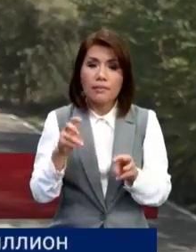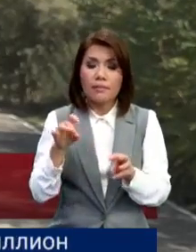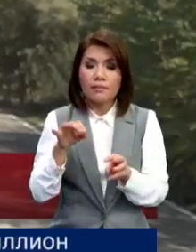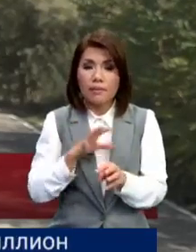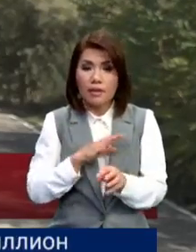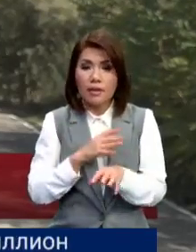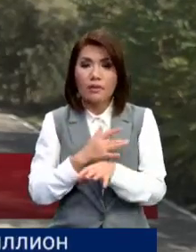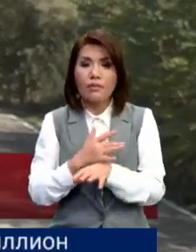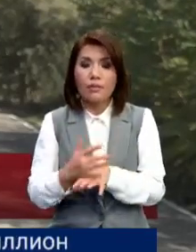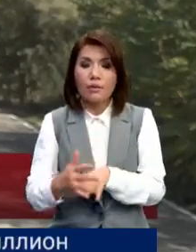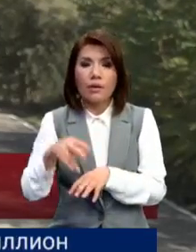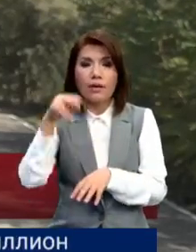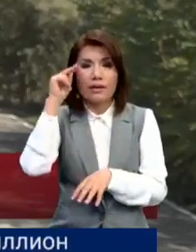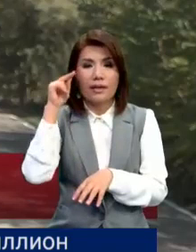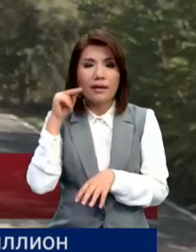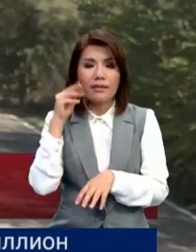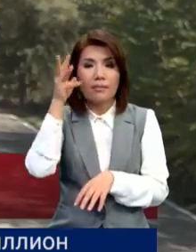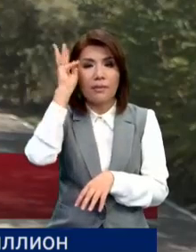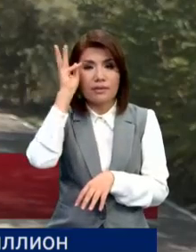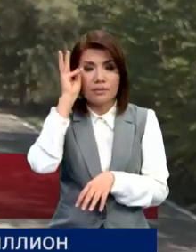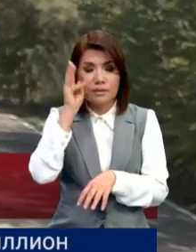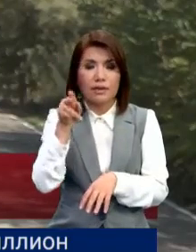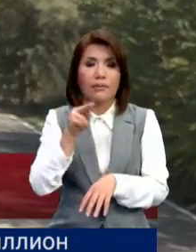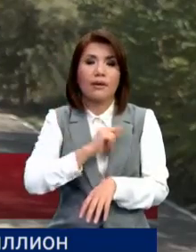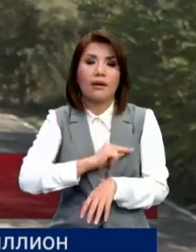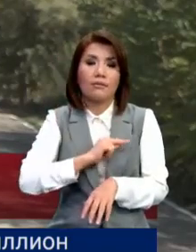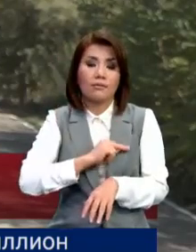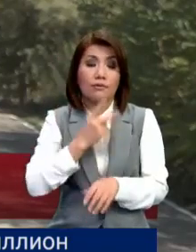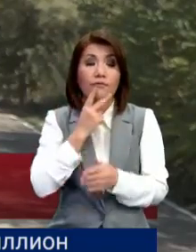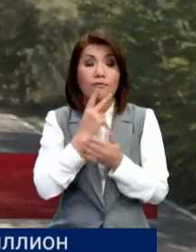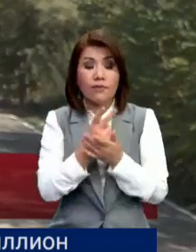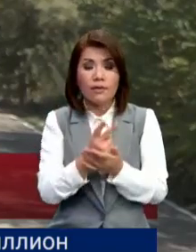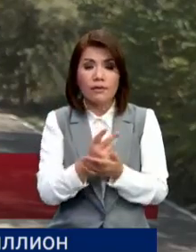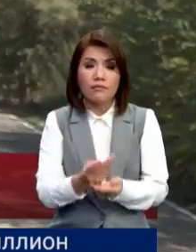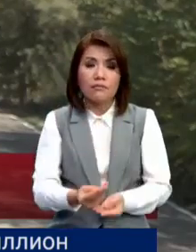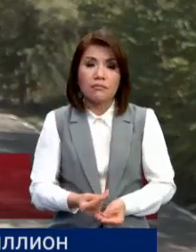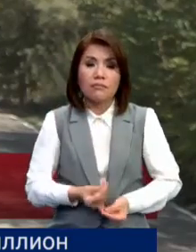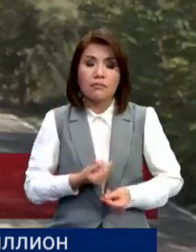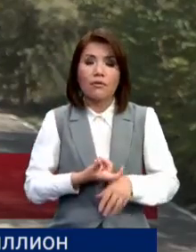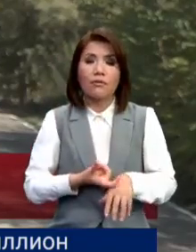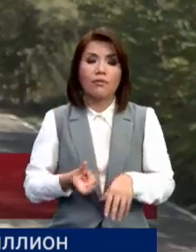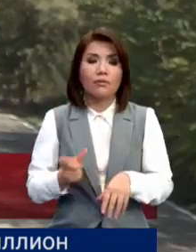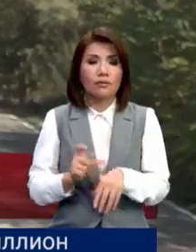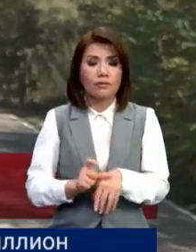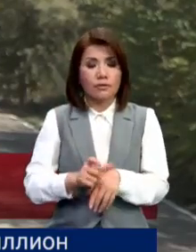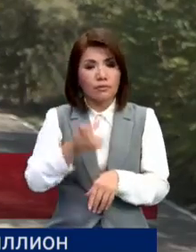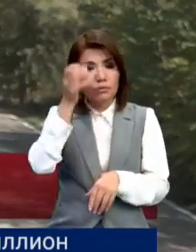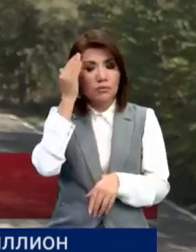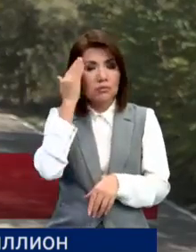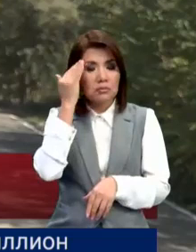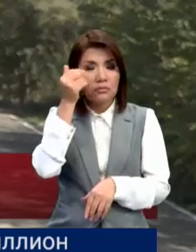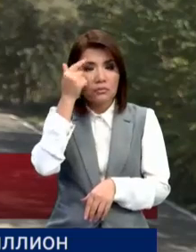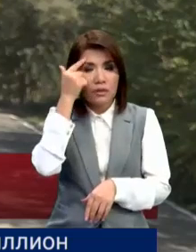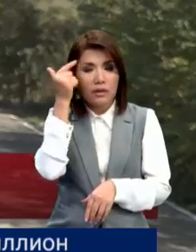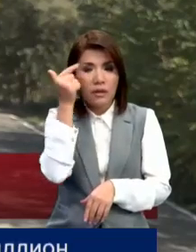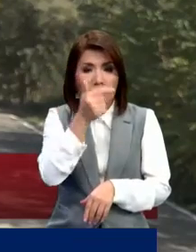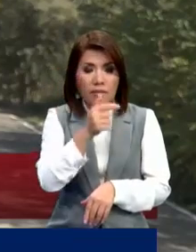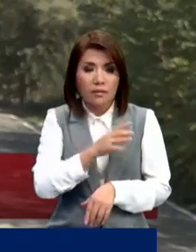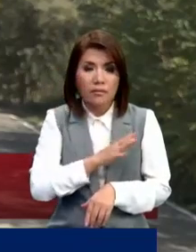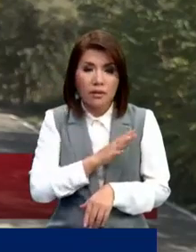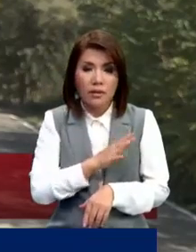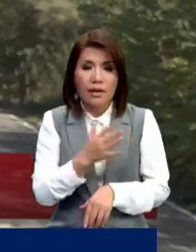жа Қытайда посольствода жұмыс жасағанын көріп, өте білімді екенін, сосын жа бес